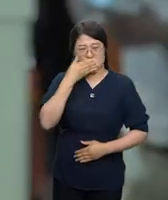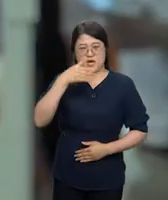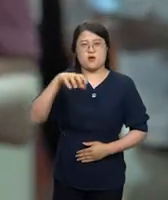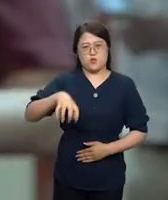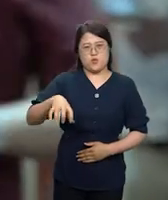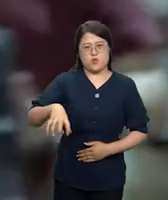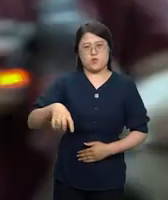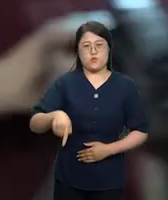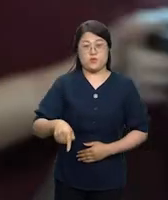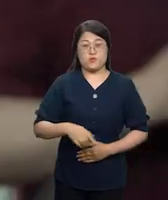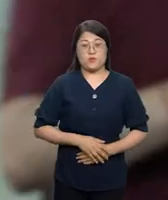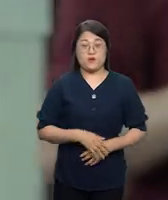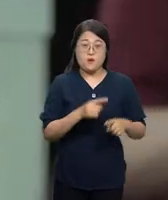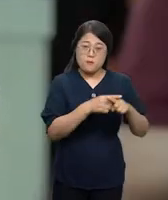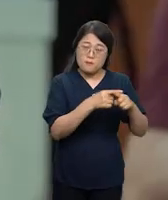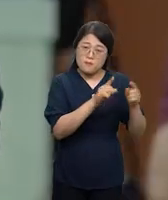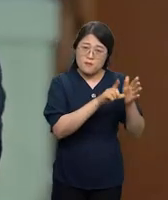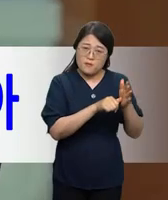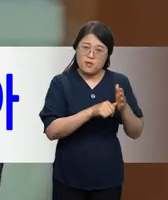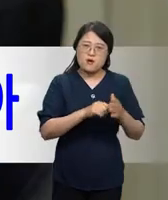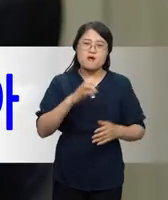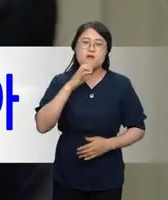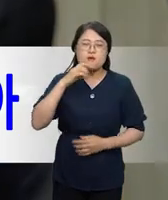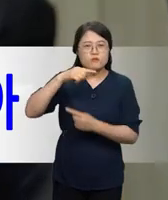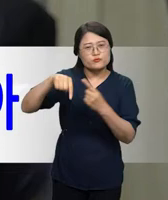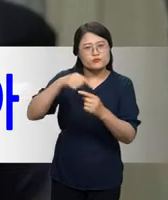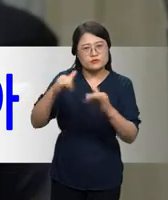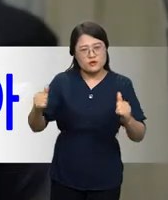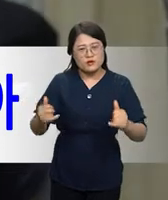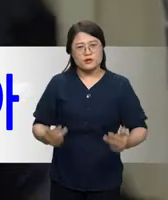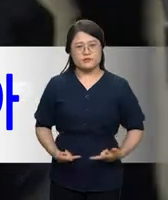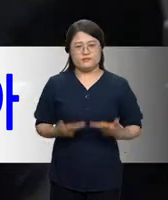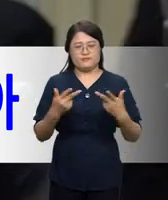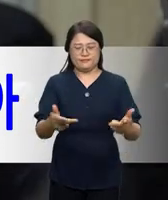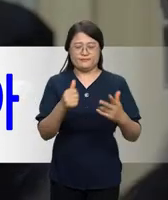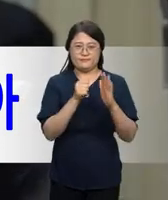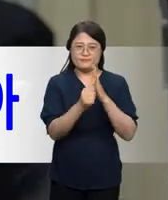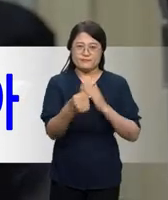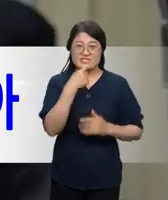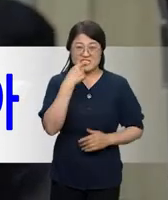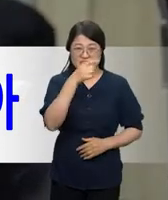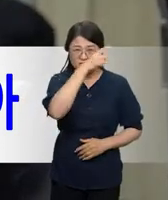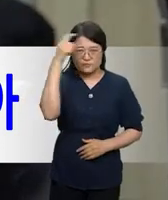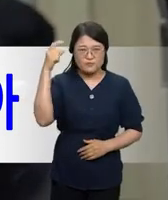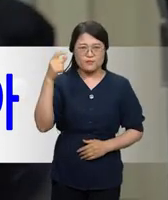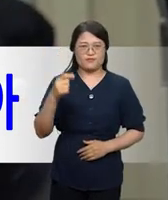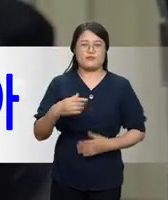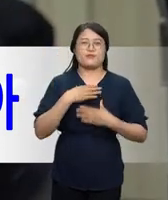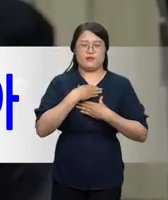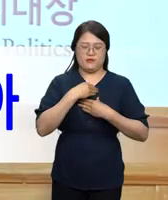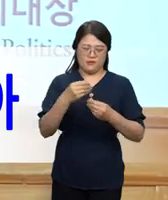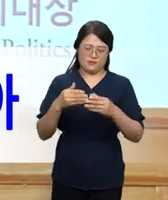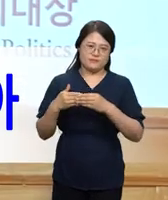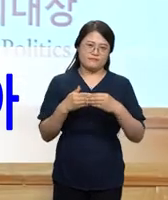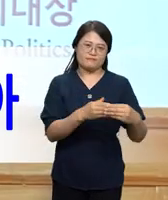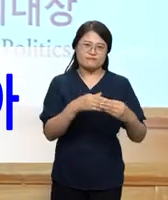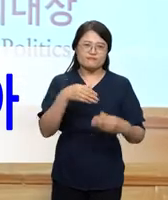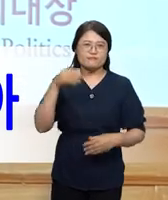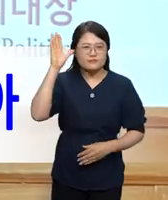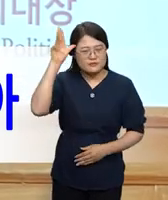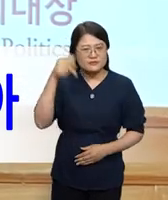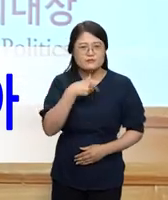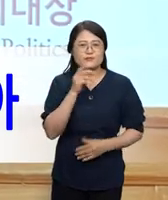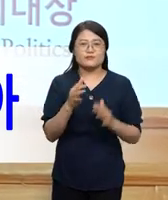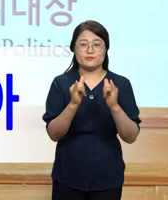공간인데요. 이번 심사에서는 민간 커피숍 운영자, 자원봉사자, 방문 간호사, 지역 내 안심 리더